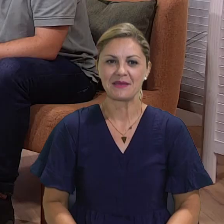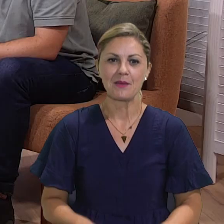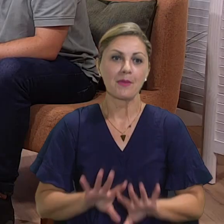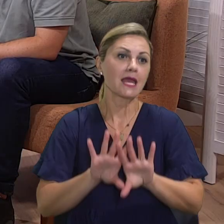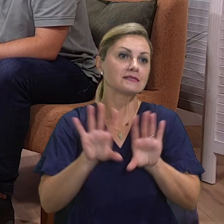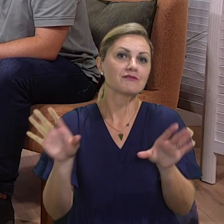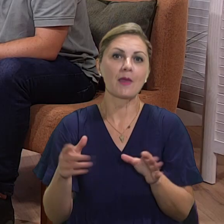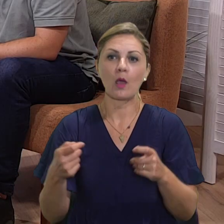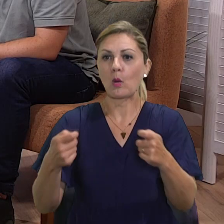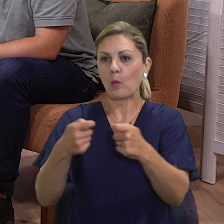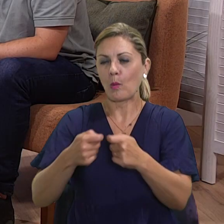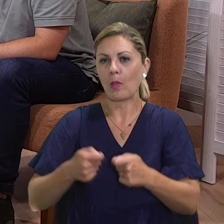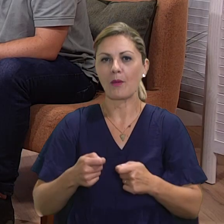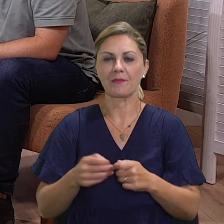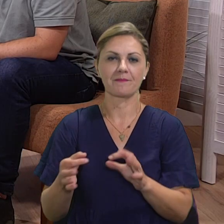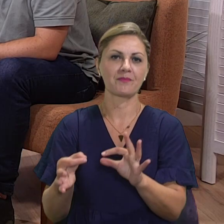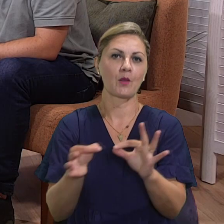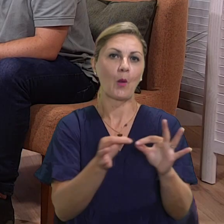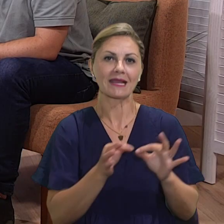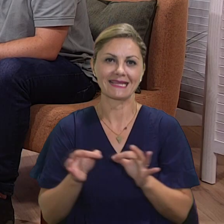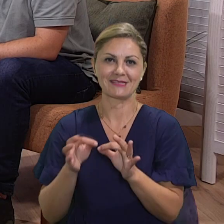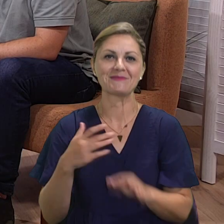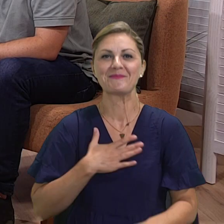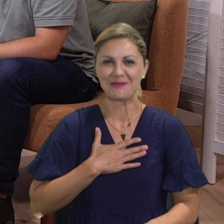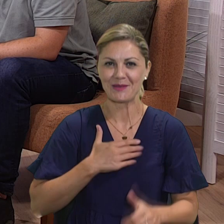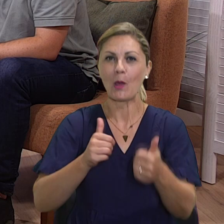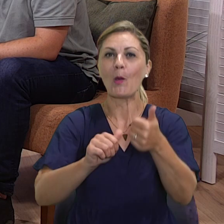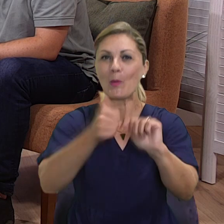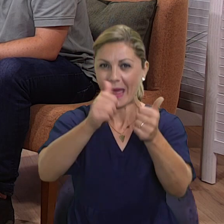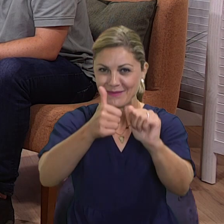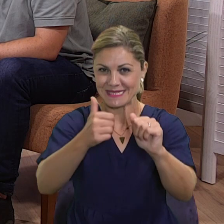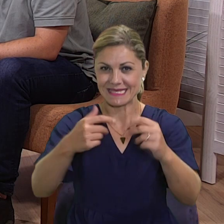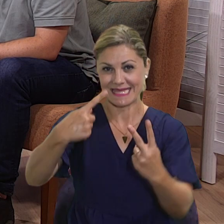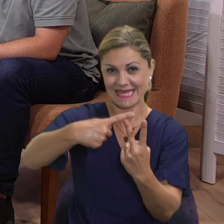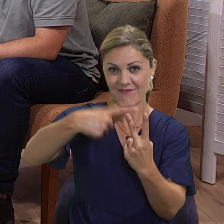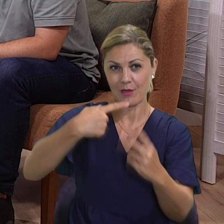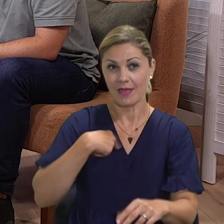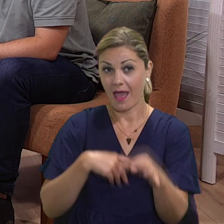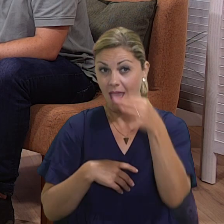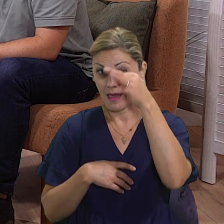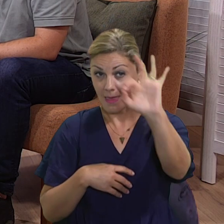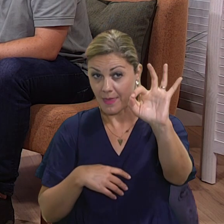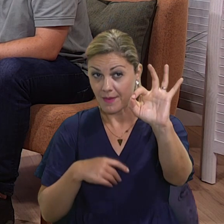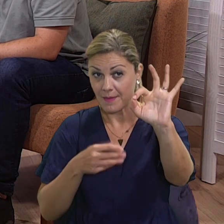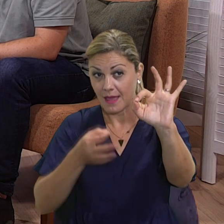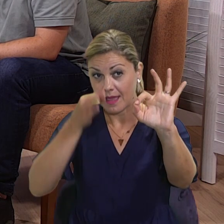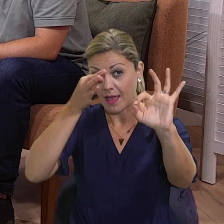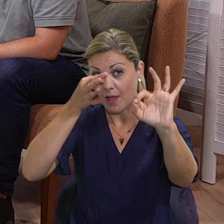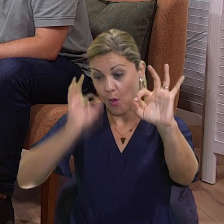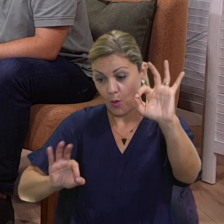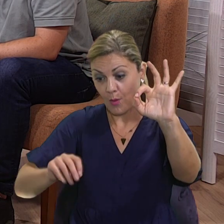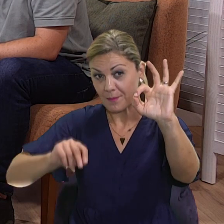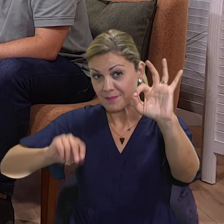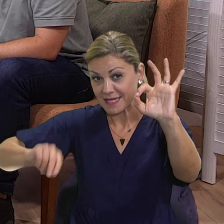Pa to je sve stvar organizacije. Jeli, ja kad gledam utakmicu, gledam je priko oka. Znači, kod mene